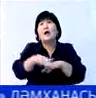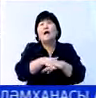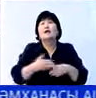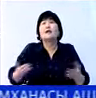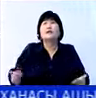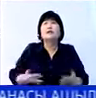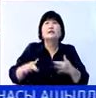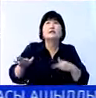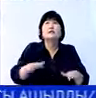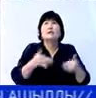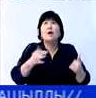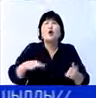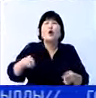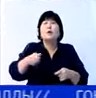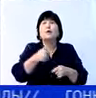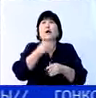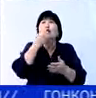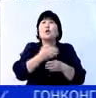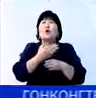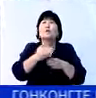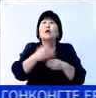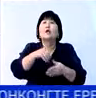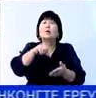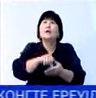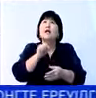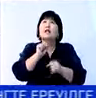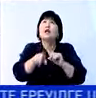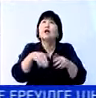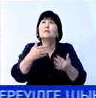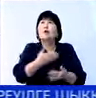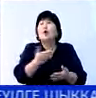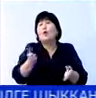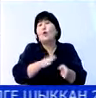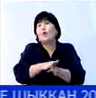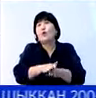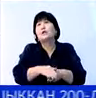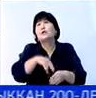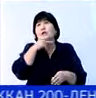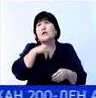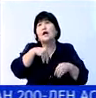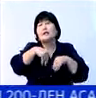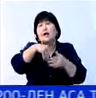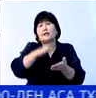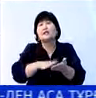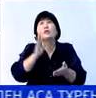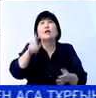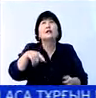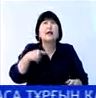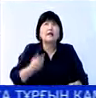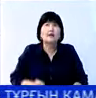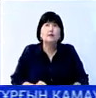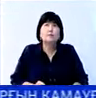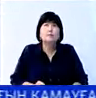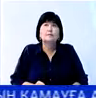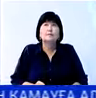тыныс-тіршілігімен танысуға арнаған облыс әкімі жауапты сала басшыларына тапсырмалар жүктеп, орындалуы жіті назарда болатындығын айтты. Әкімдер